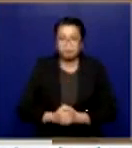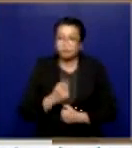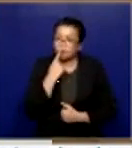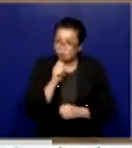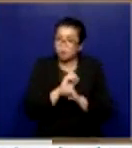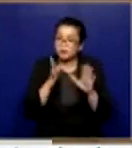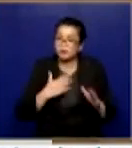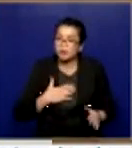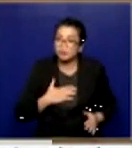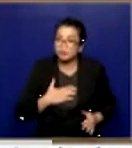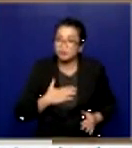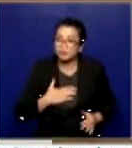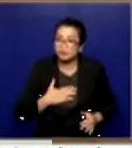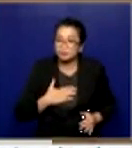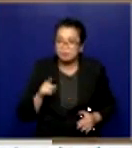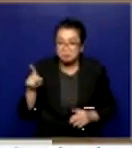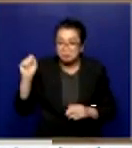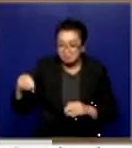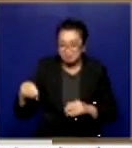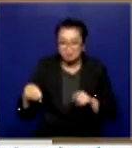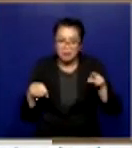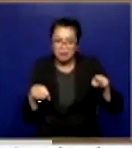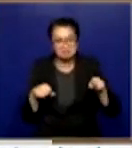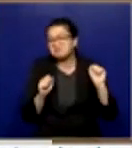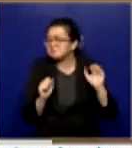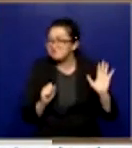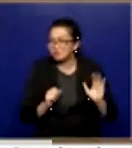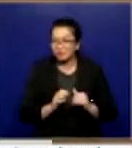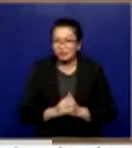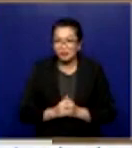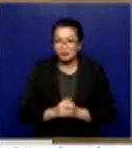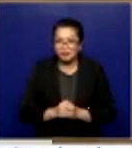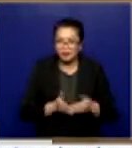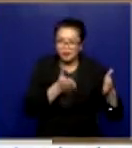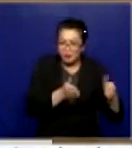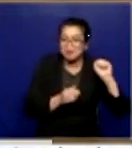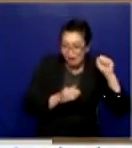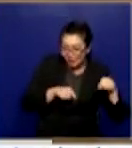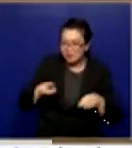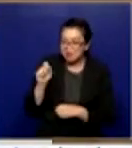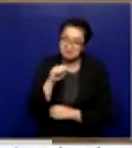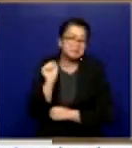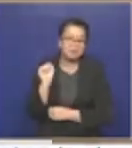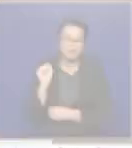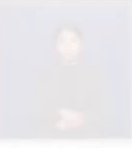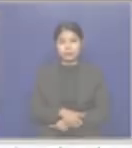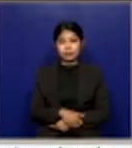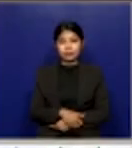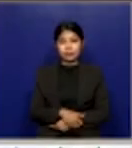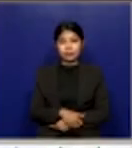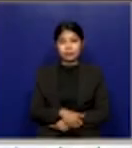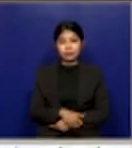ครับแถวนี้ไปรักน่าจะร่นขอขอบคุณนะครับ